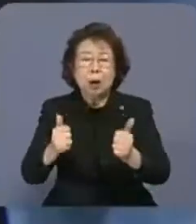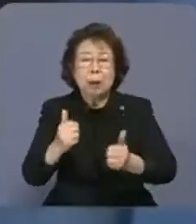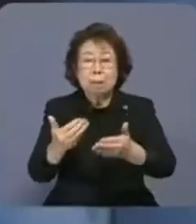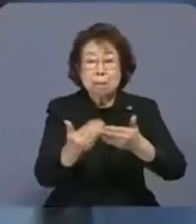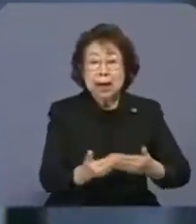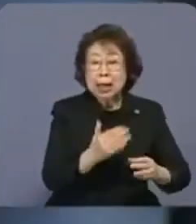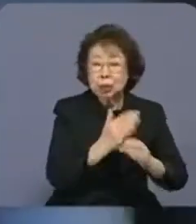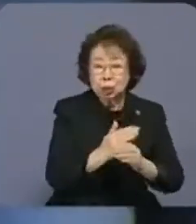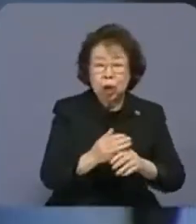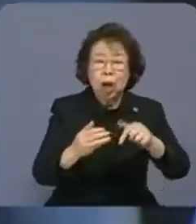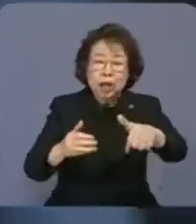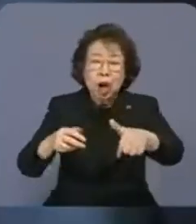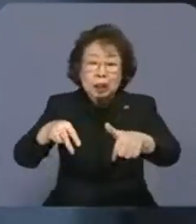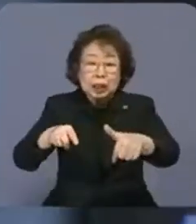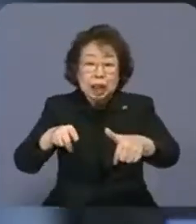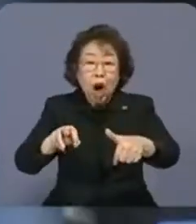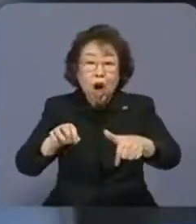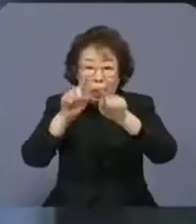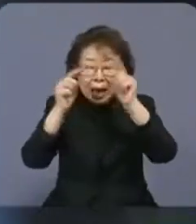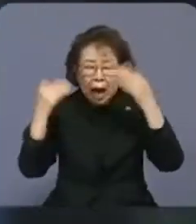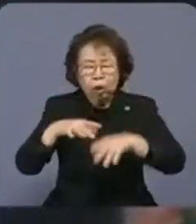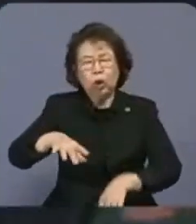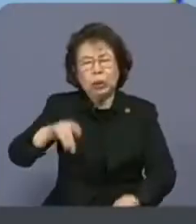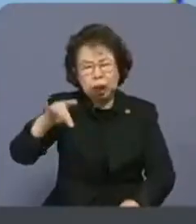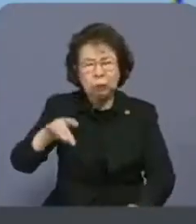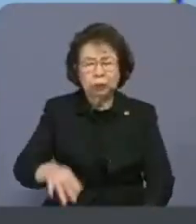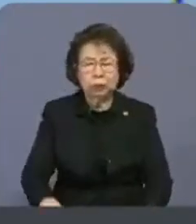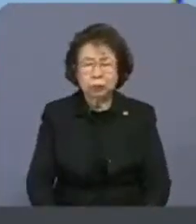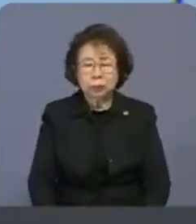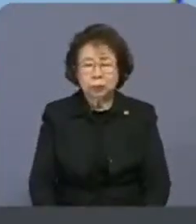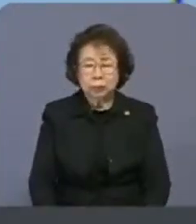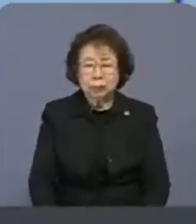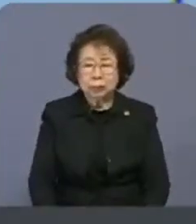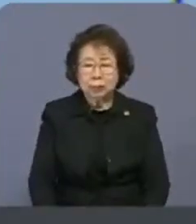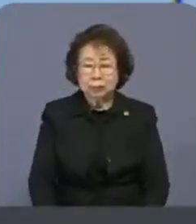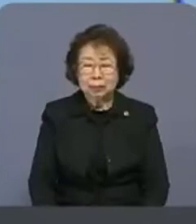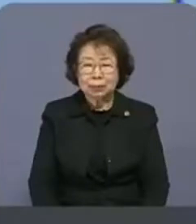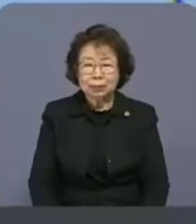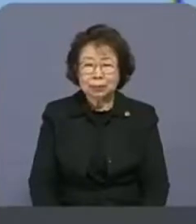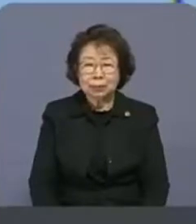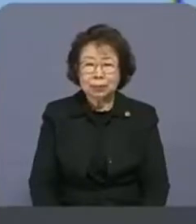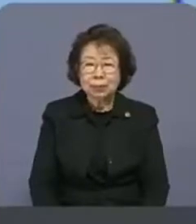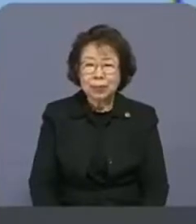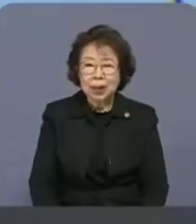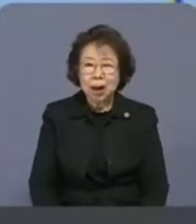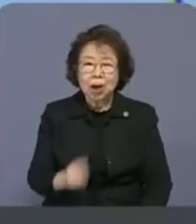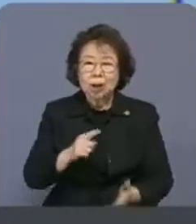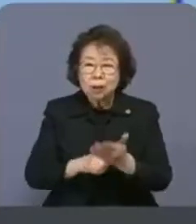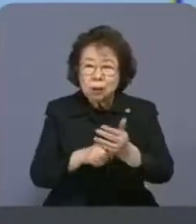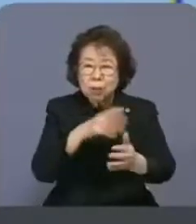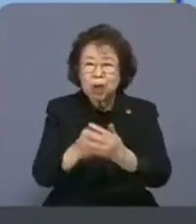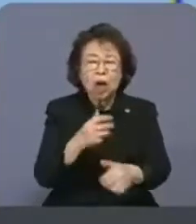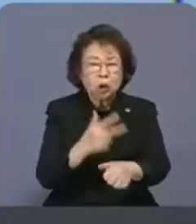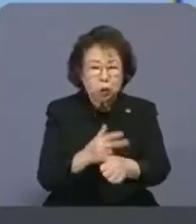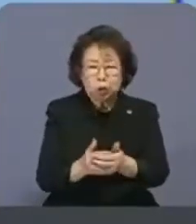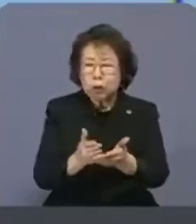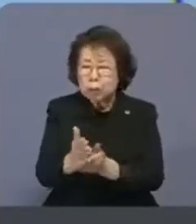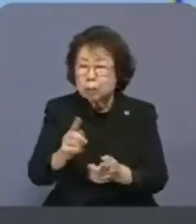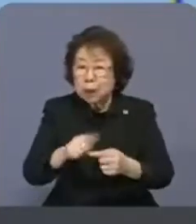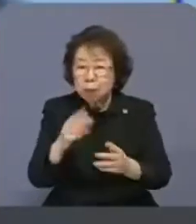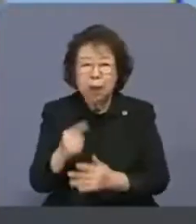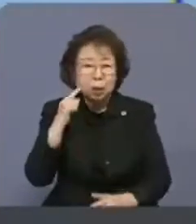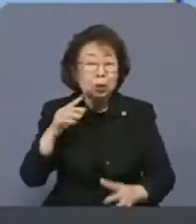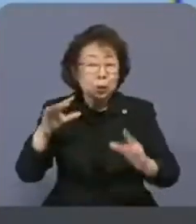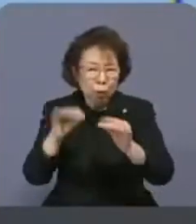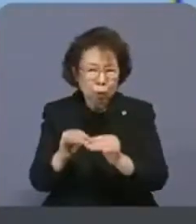받은 건 경성대 가 전국에서 처음 입니다 출사 기회가 지향하는 아예 되신다 종이를 하고 전